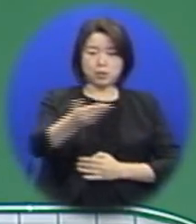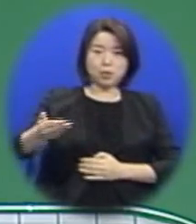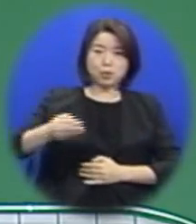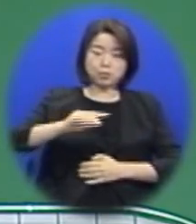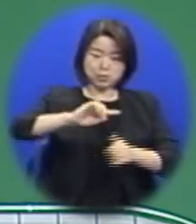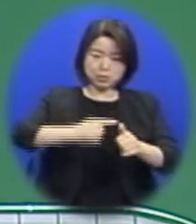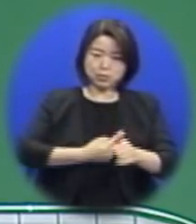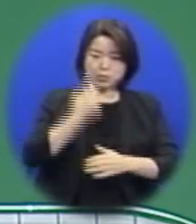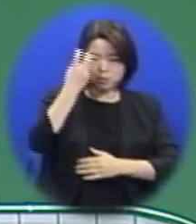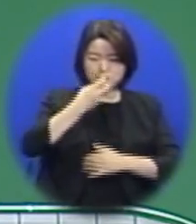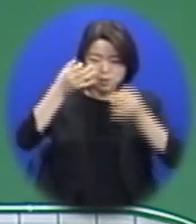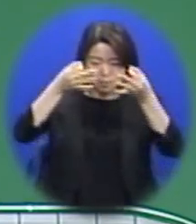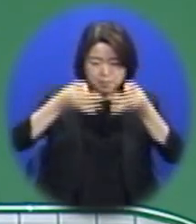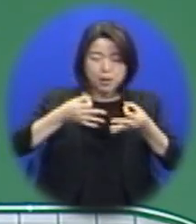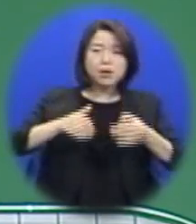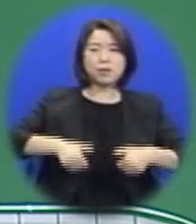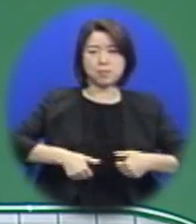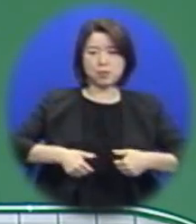돌아봐야 됩니다.